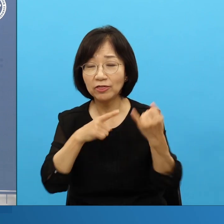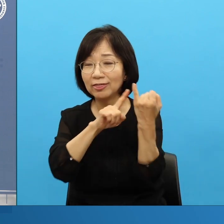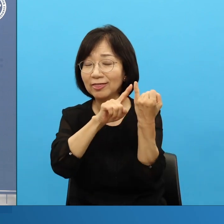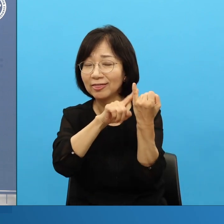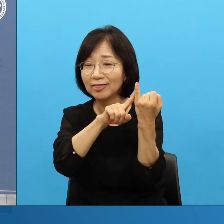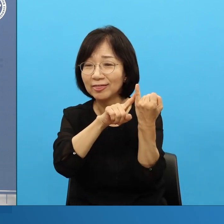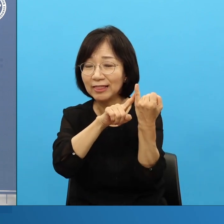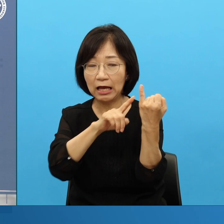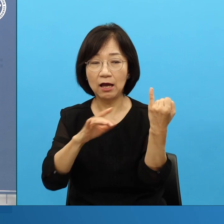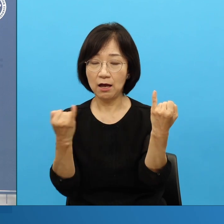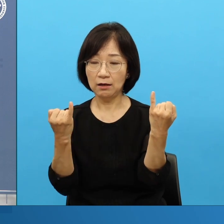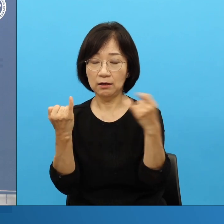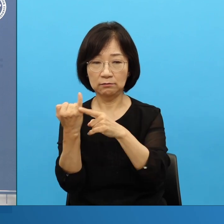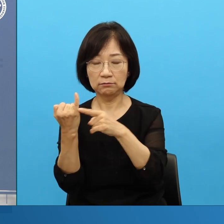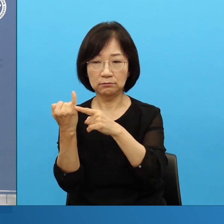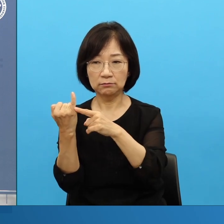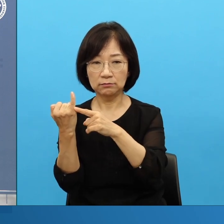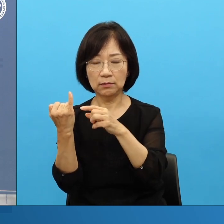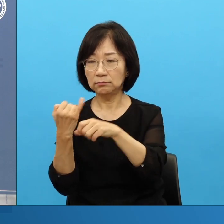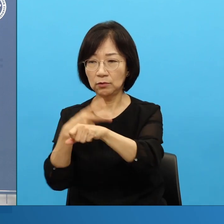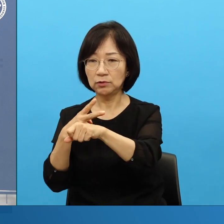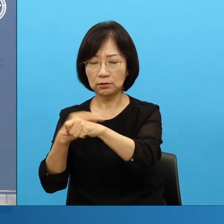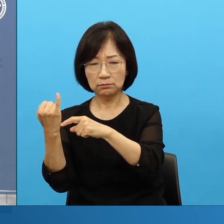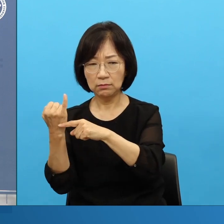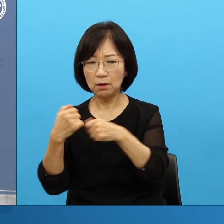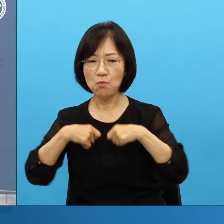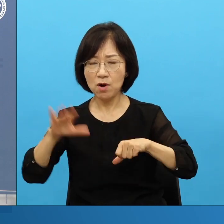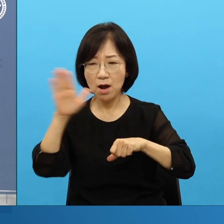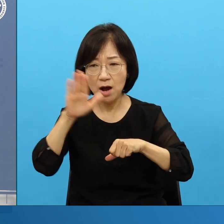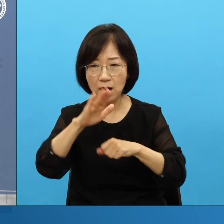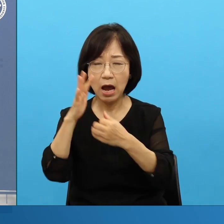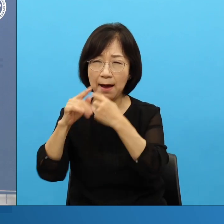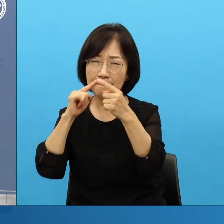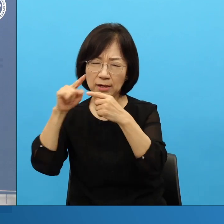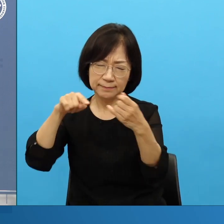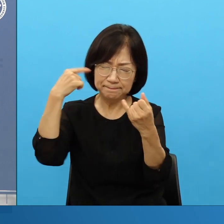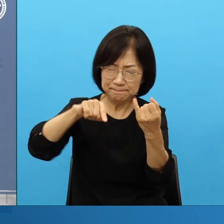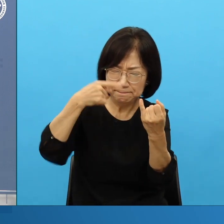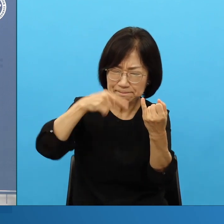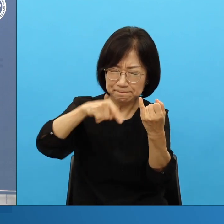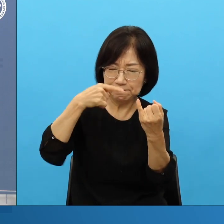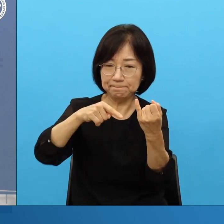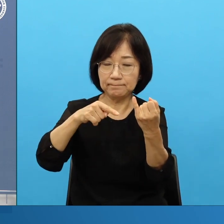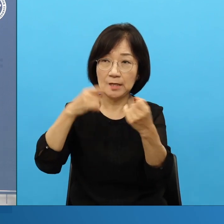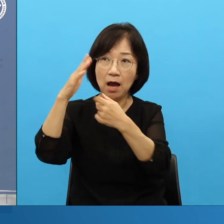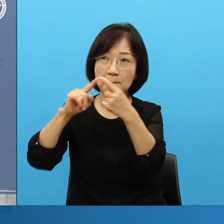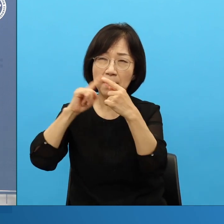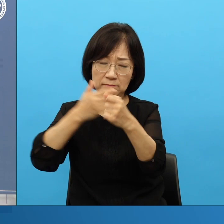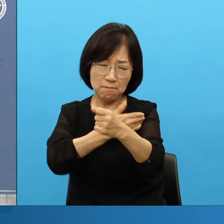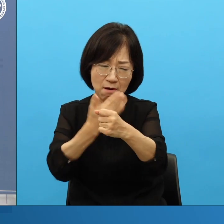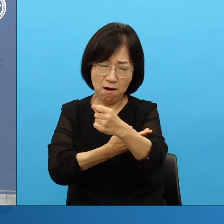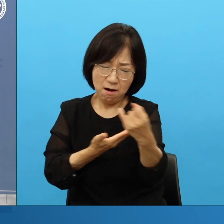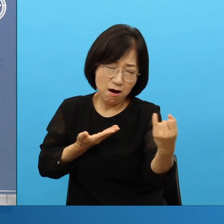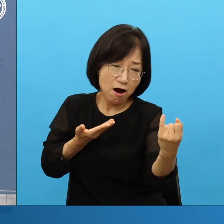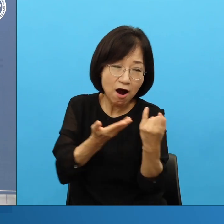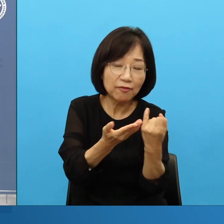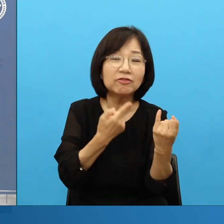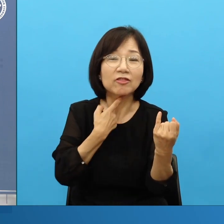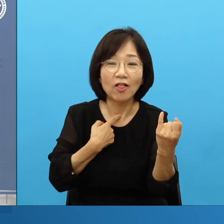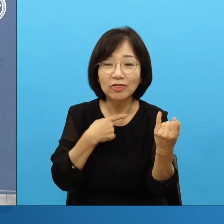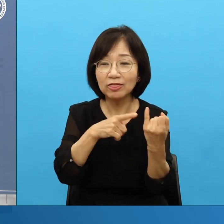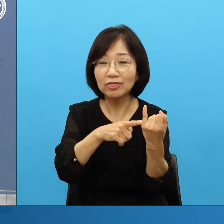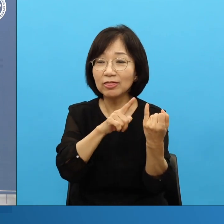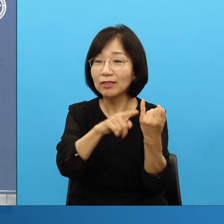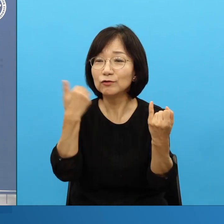앤 설리번과 헬렌 켈러 아닙니까? As you already know, this is about Anne Sullivan and Helen 실제 Keller. 있었던 일이에요. These are true people.